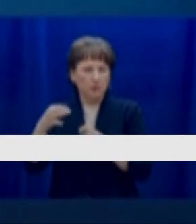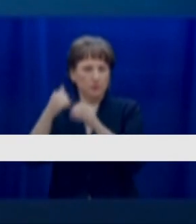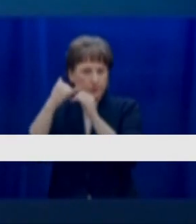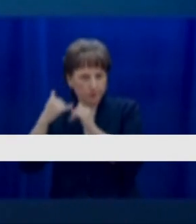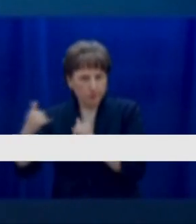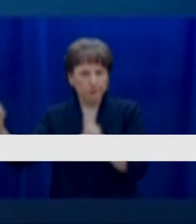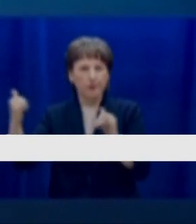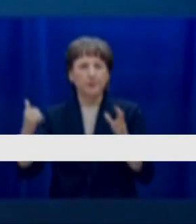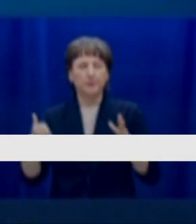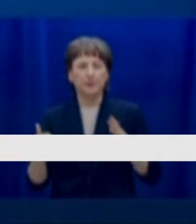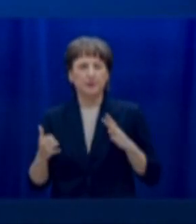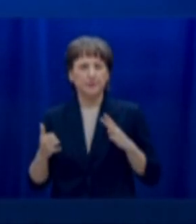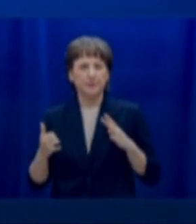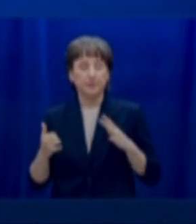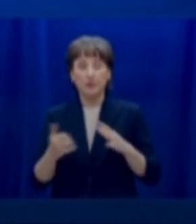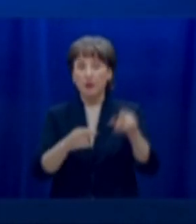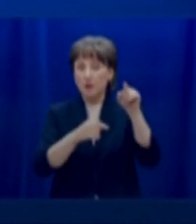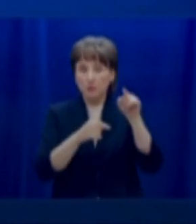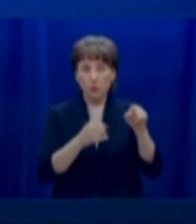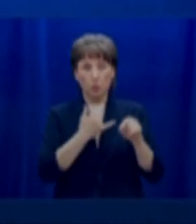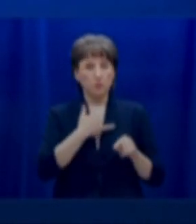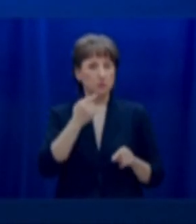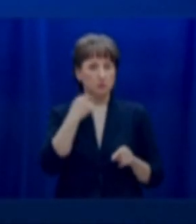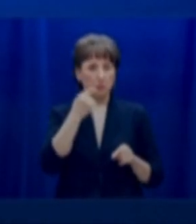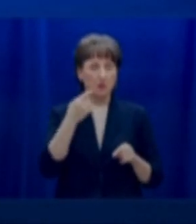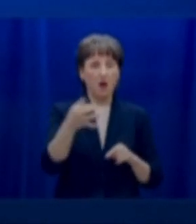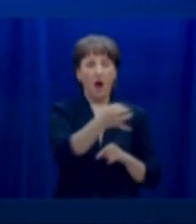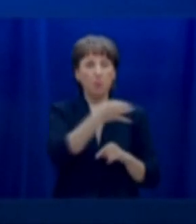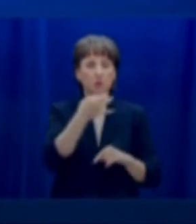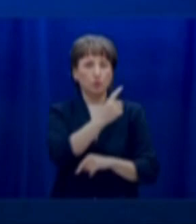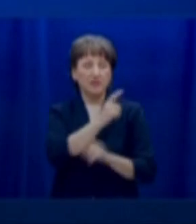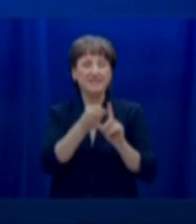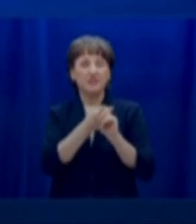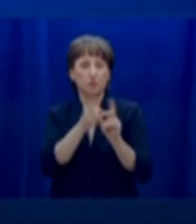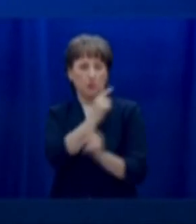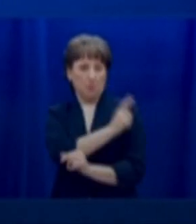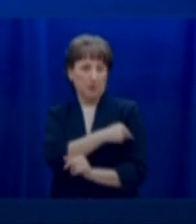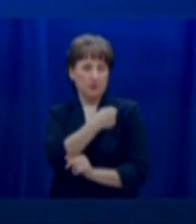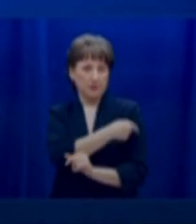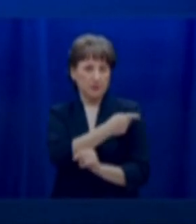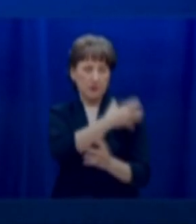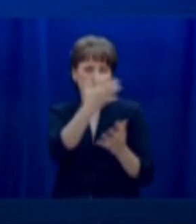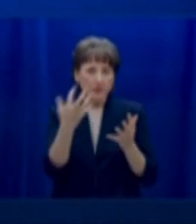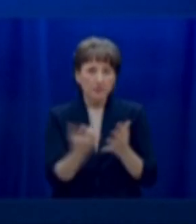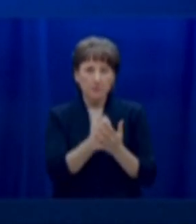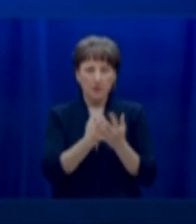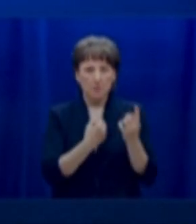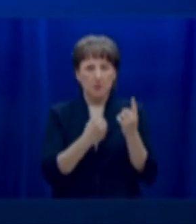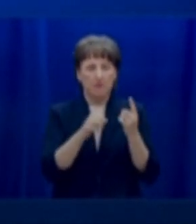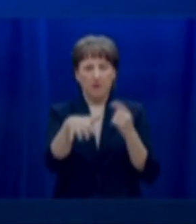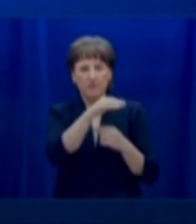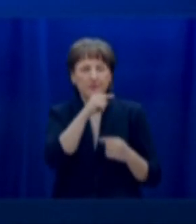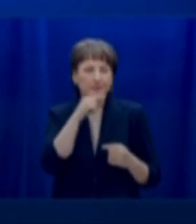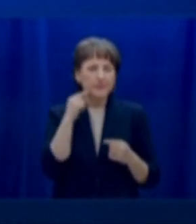и не только. И именно у нас, в областной инфекционной больнице, удалось впервые в